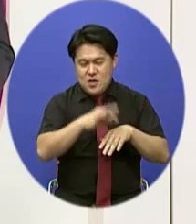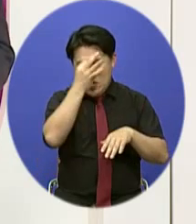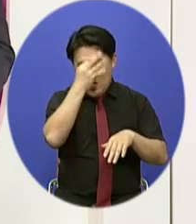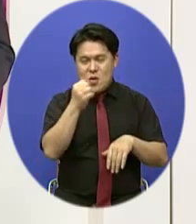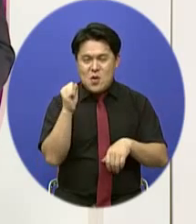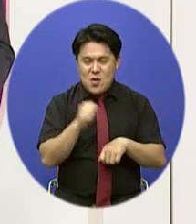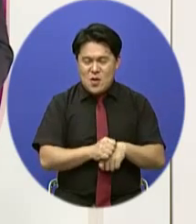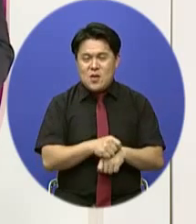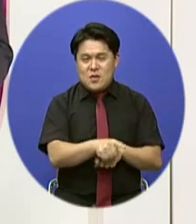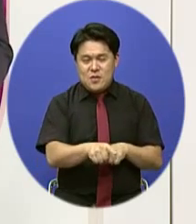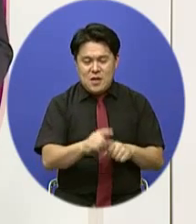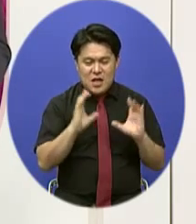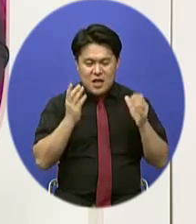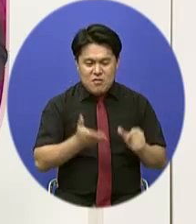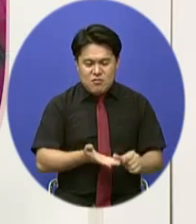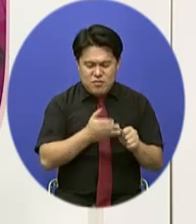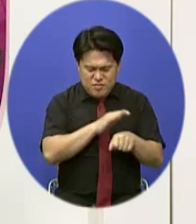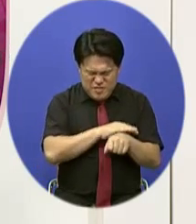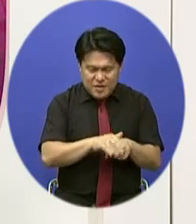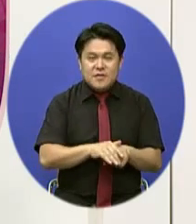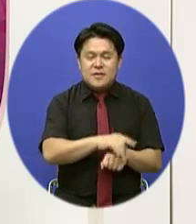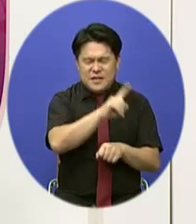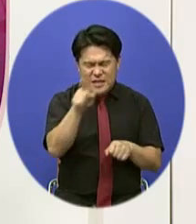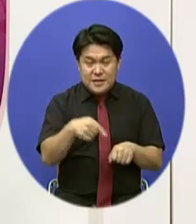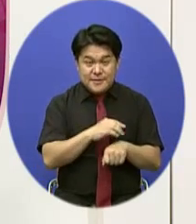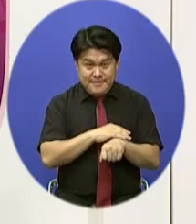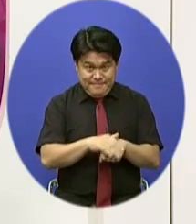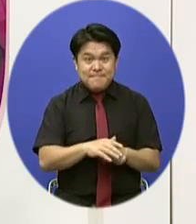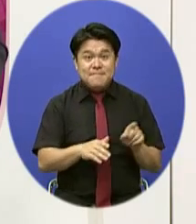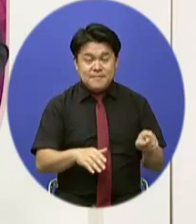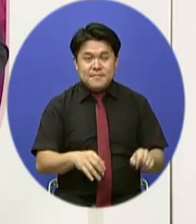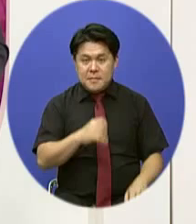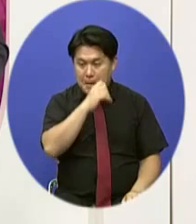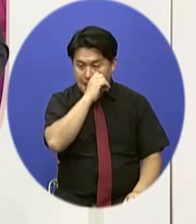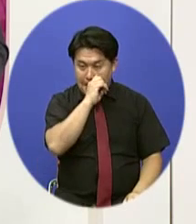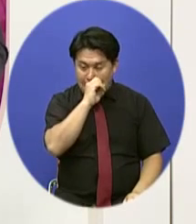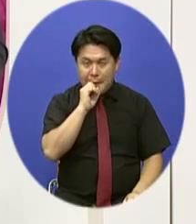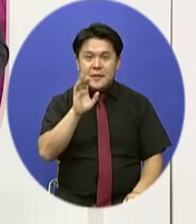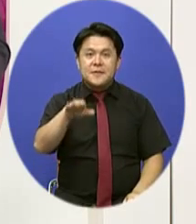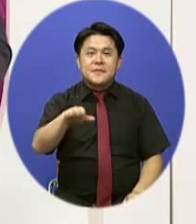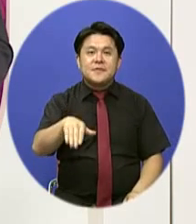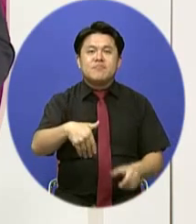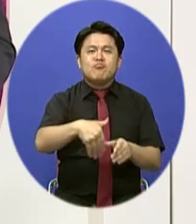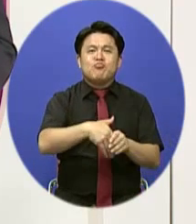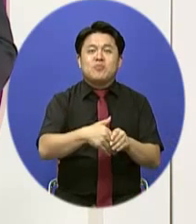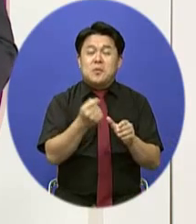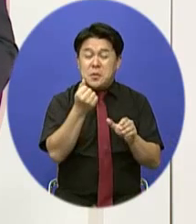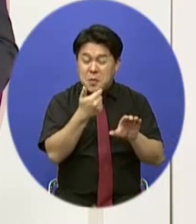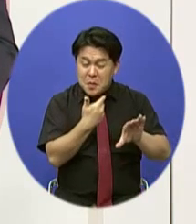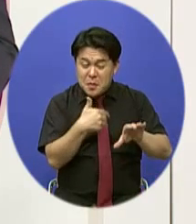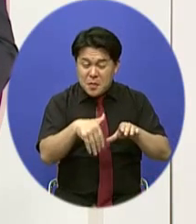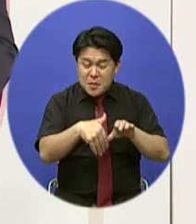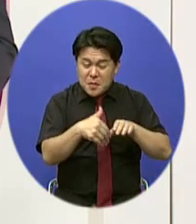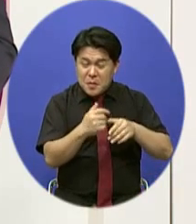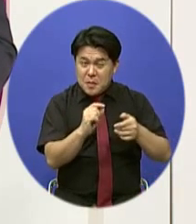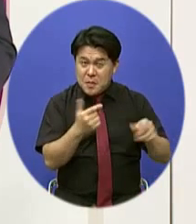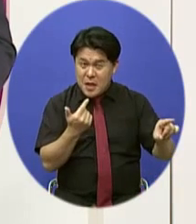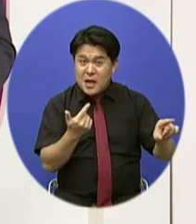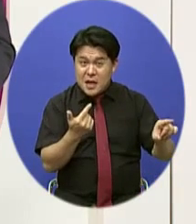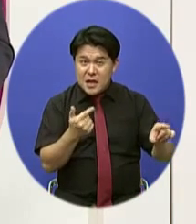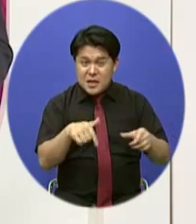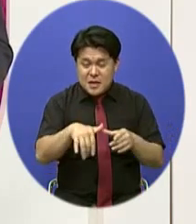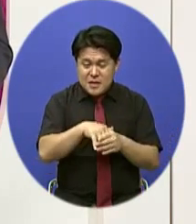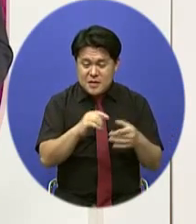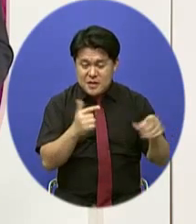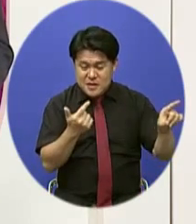뭐 뭐든지 애도 잘 키우고 뭐 어른들 잘하고 뭐 잘합니다. 네. 물론 조금은 차이 문화적인 차이로 그렇죠. 조금